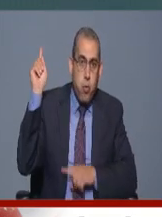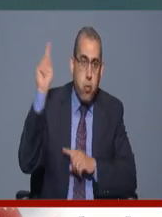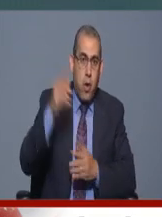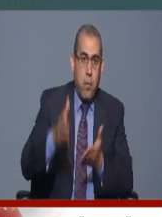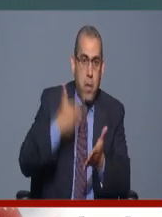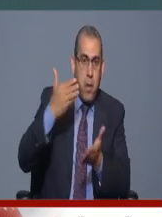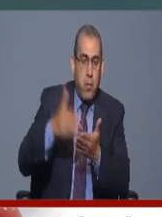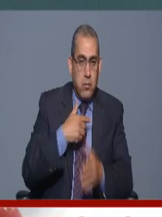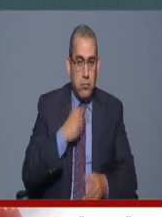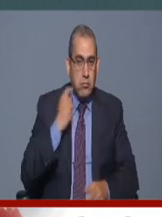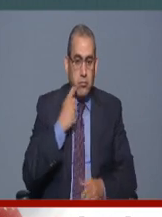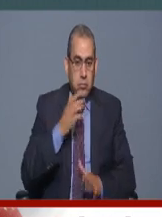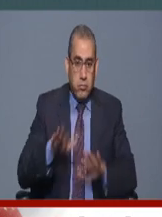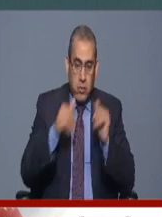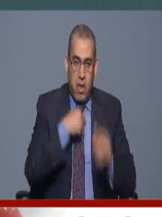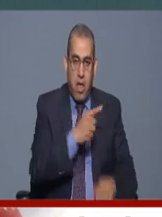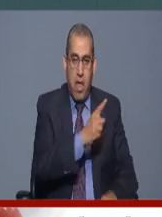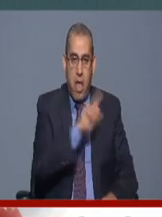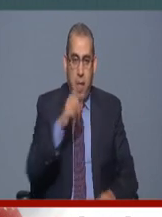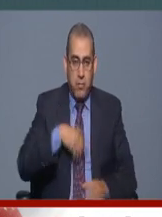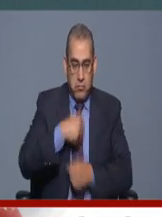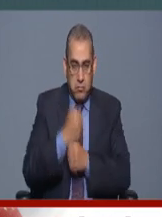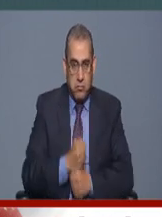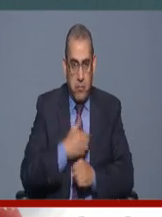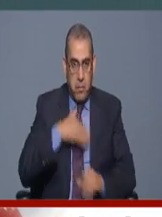مش راح نطلع منها، مش راح نتركها.